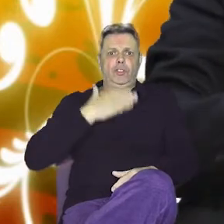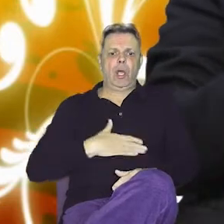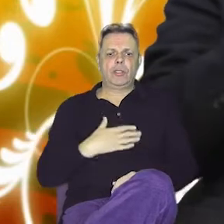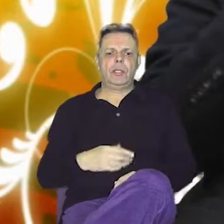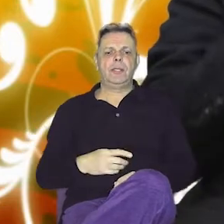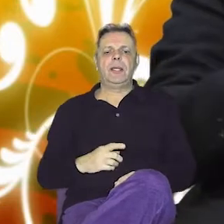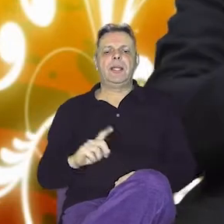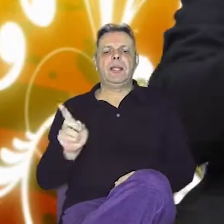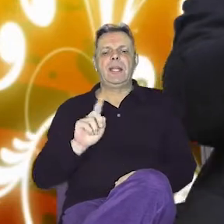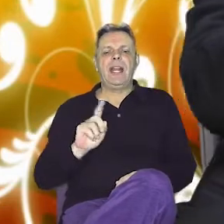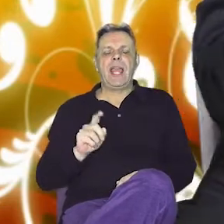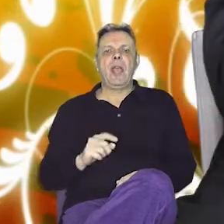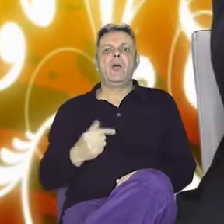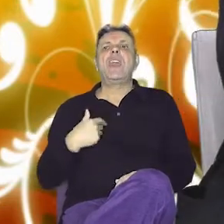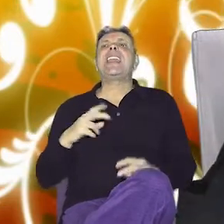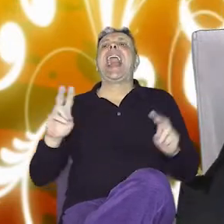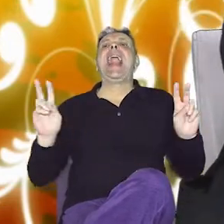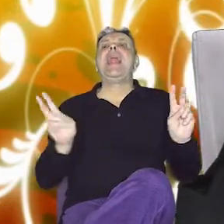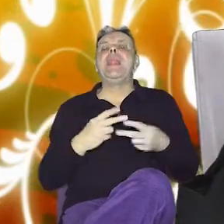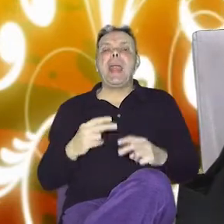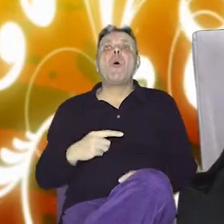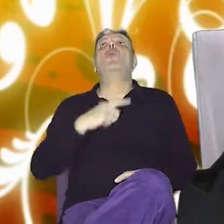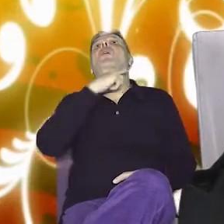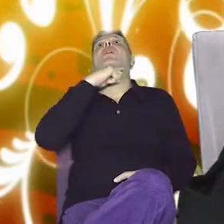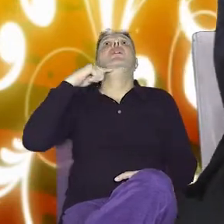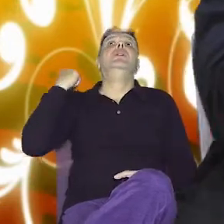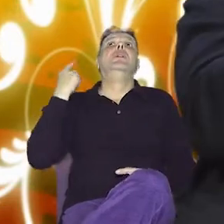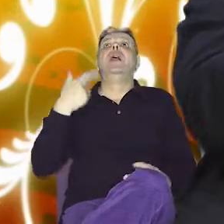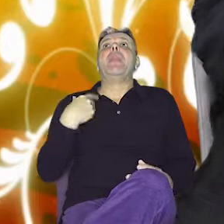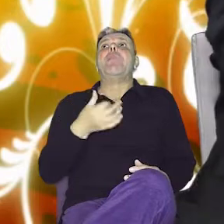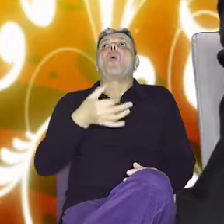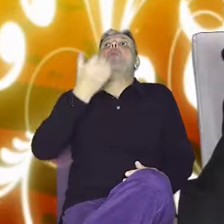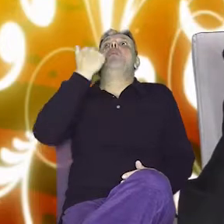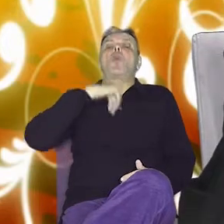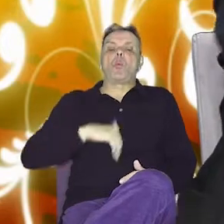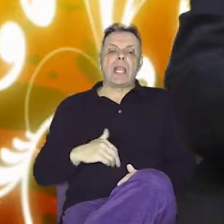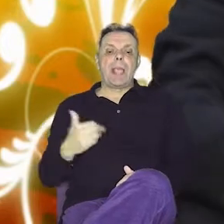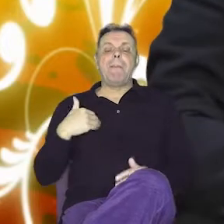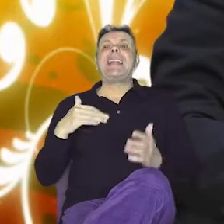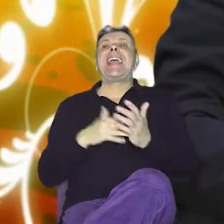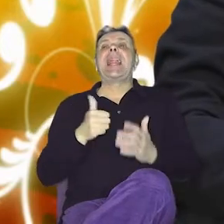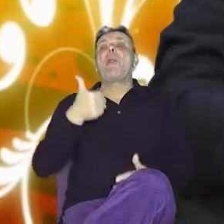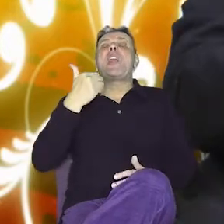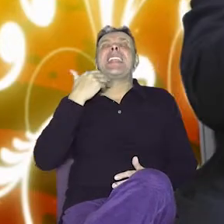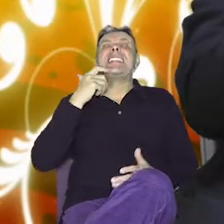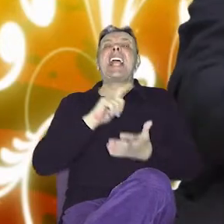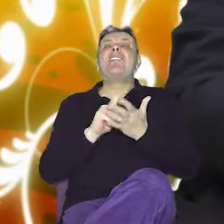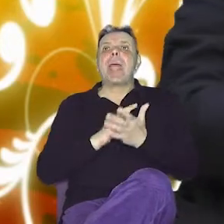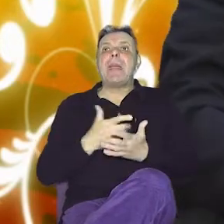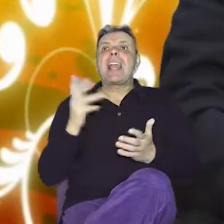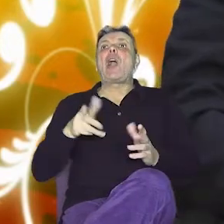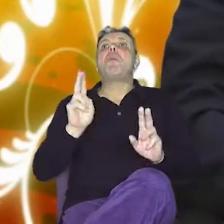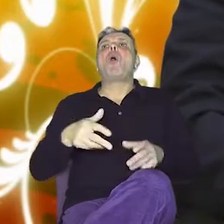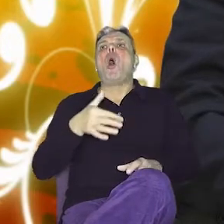hoćeš. Ma ne mogu, do tud mi je, ne mogu progutat. Ja, meni je trebalo sad vremena da